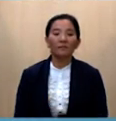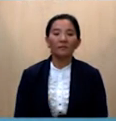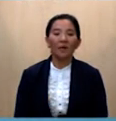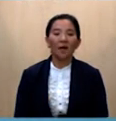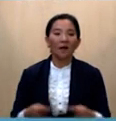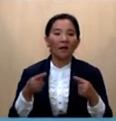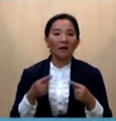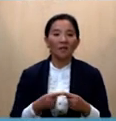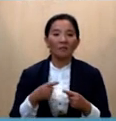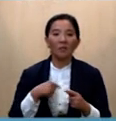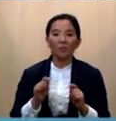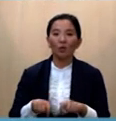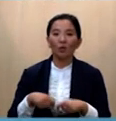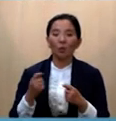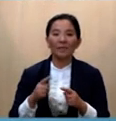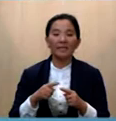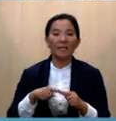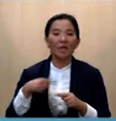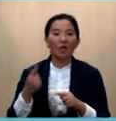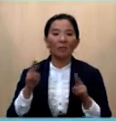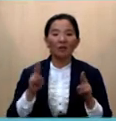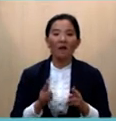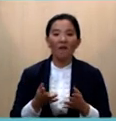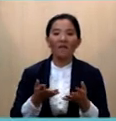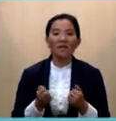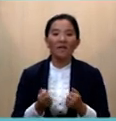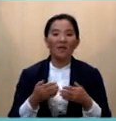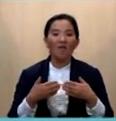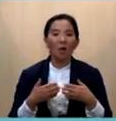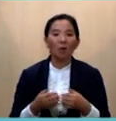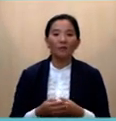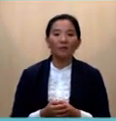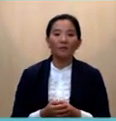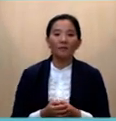Как раз мы переходим к следующему правилу – взятие ворот.